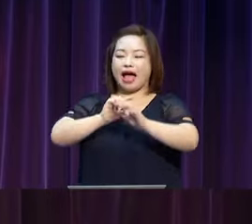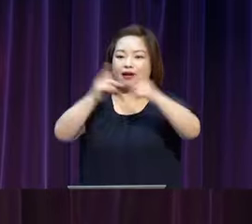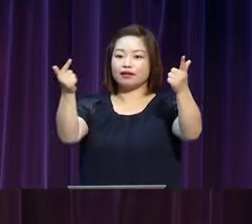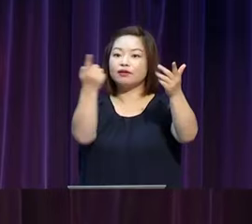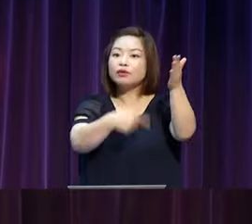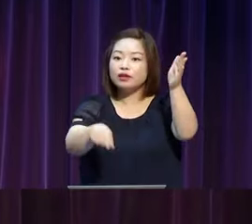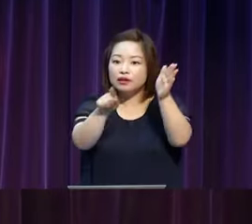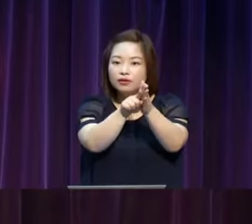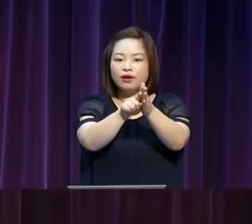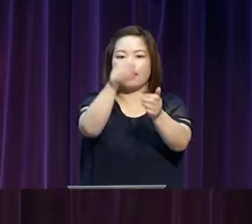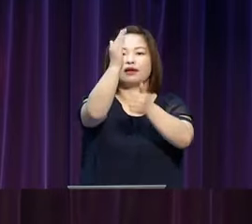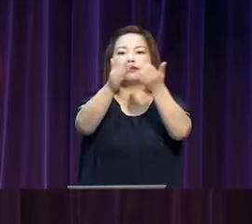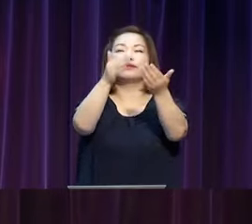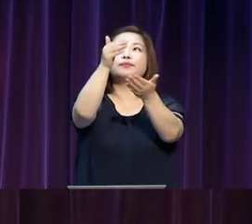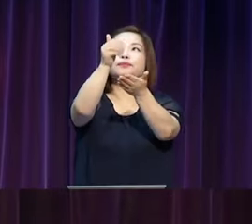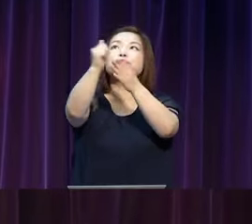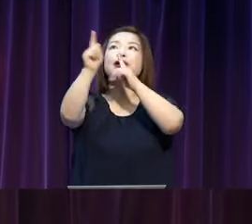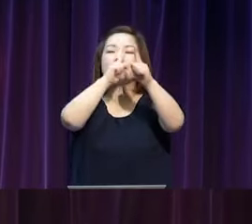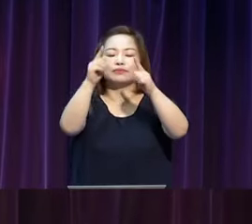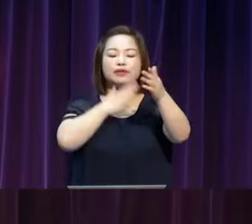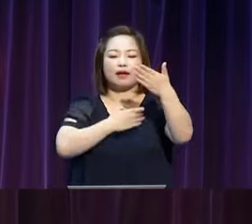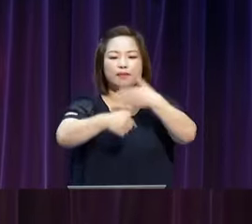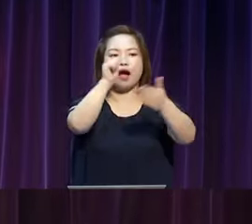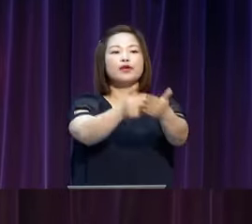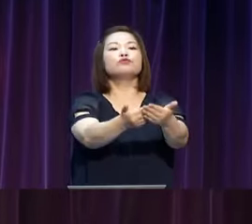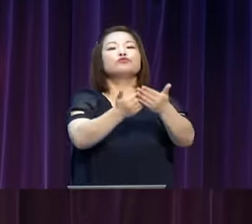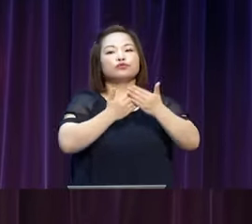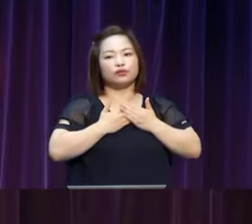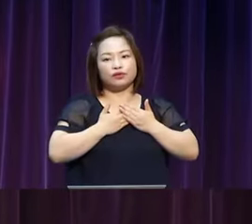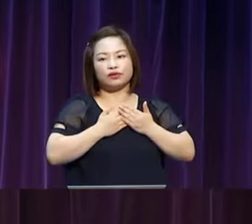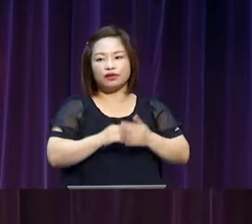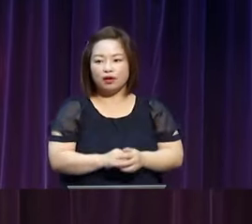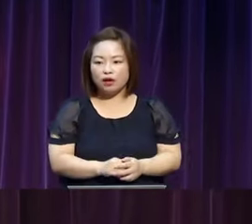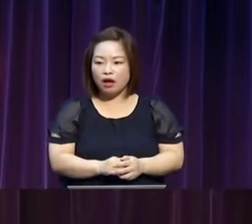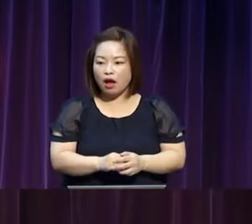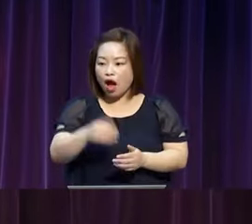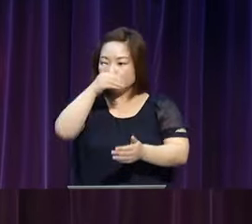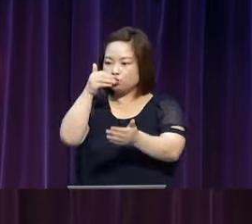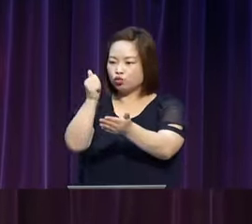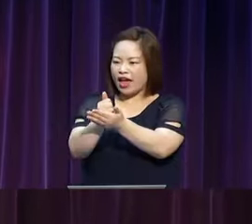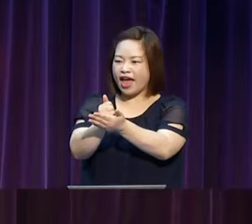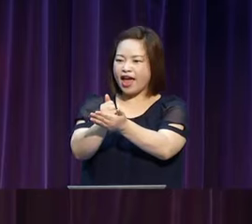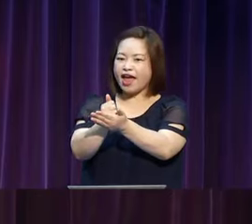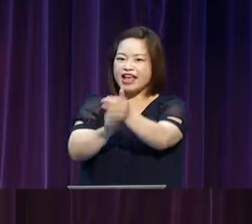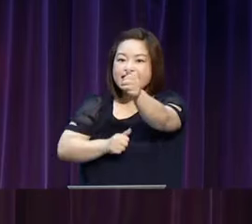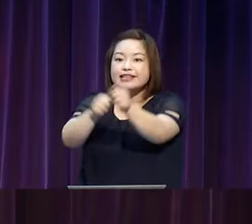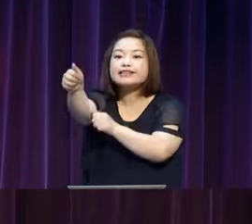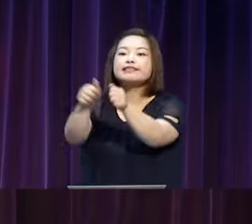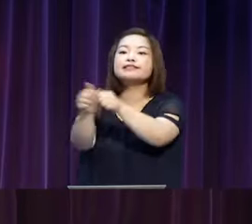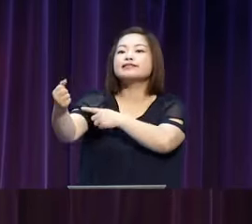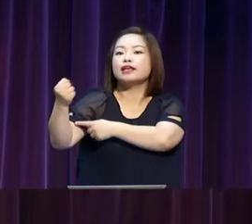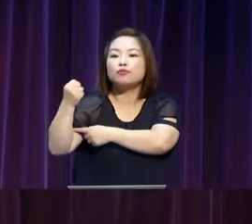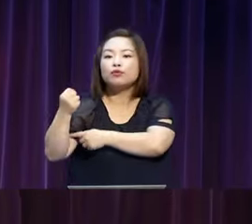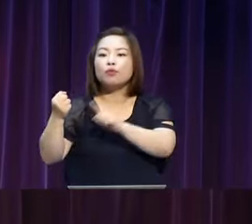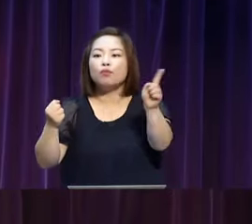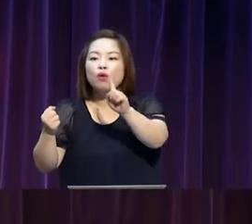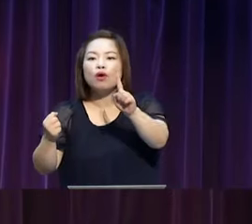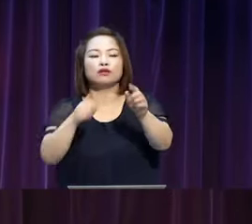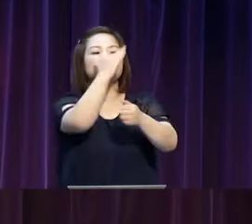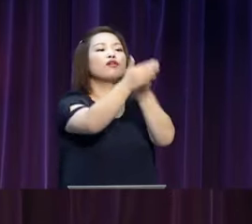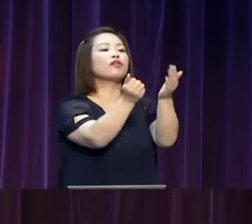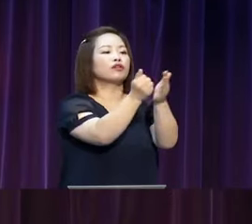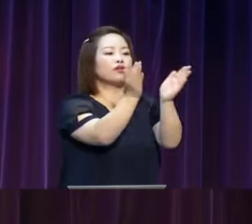내 마음에 두었나이다. 죄를 멀리할 수 있는 힘이 어디서 오냐? 하나님